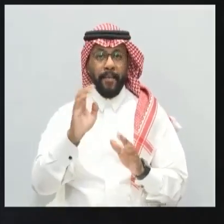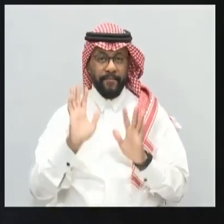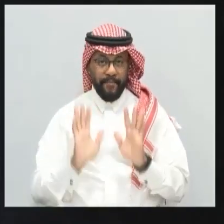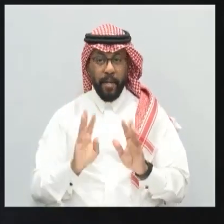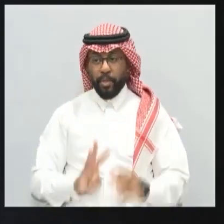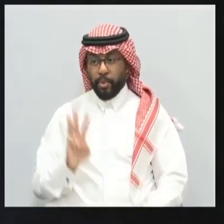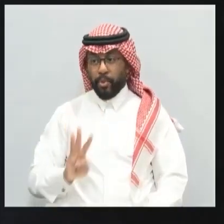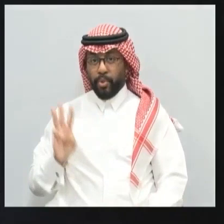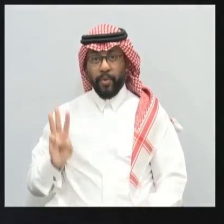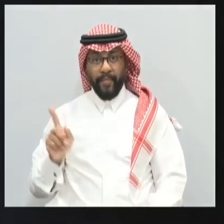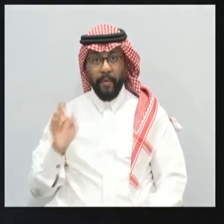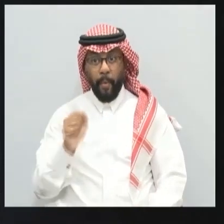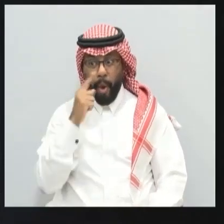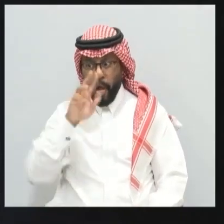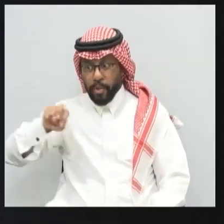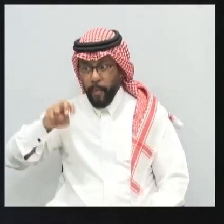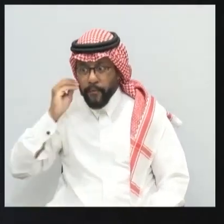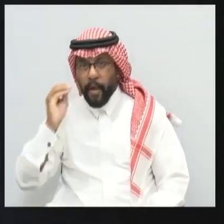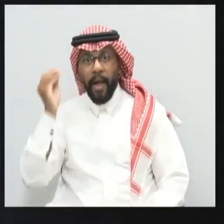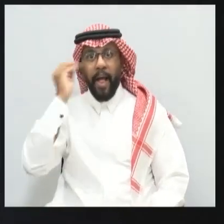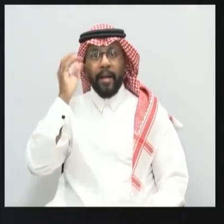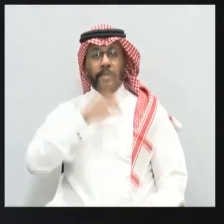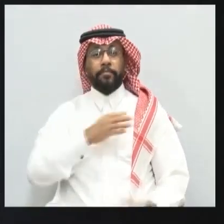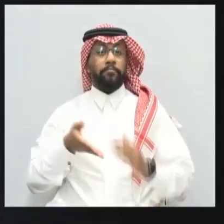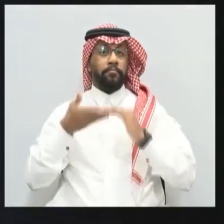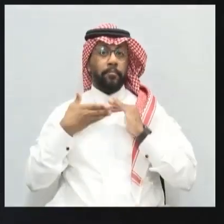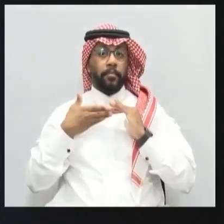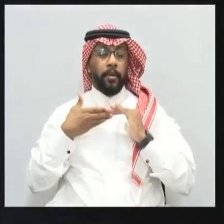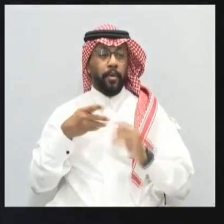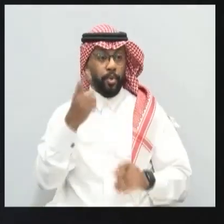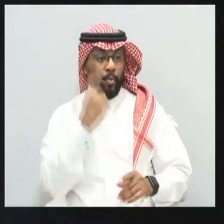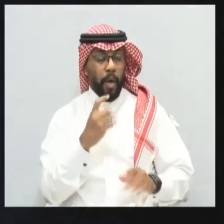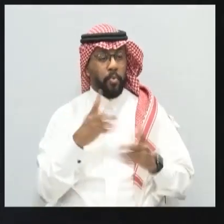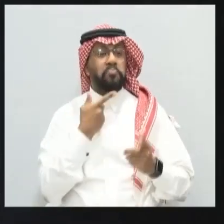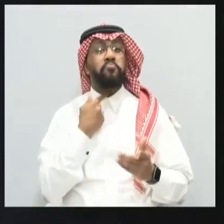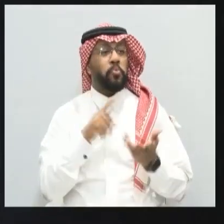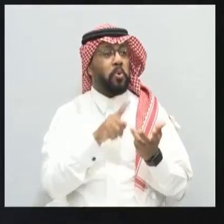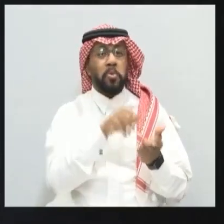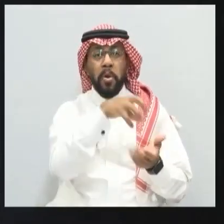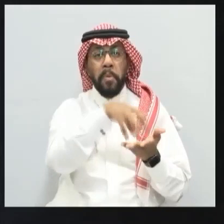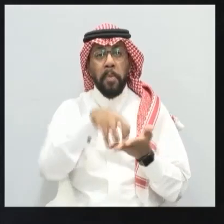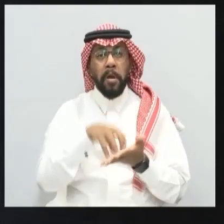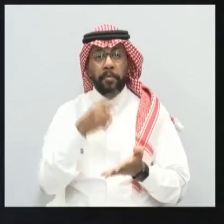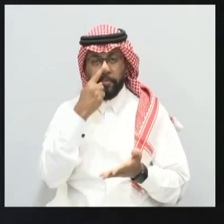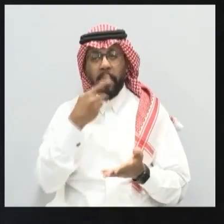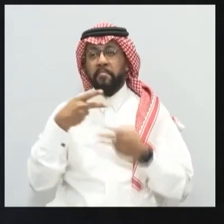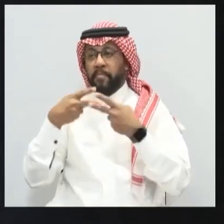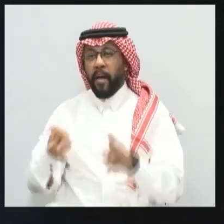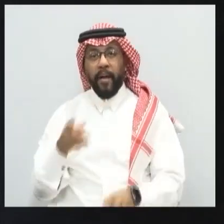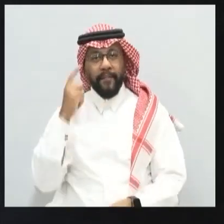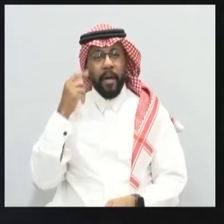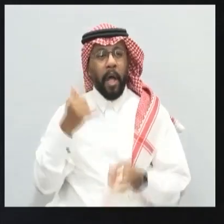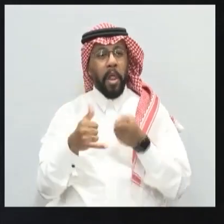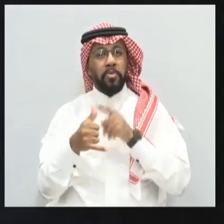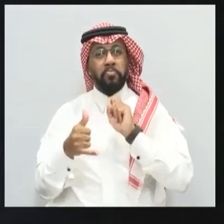ترغب في العمل بها كذلك ان ذلك يساعدك ويساهم في الاجابه بما يتوافق مع متطلبات